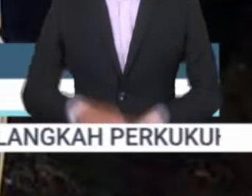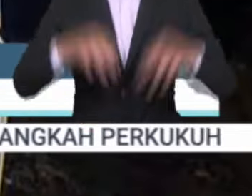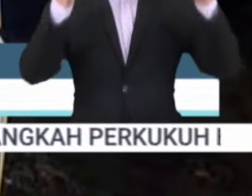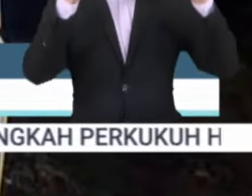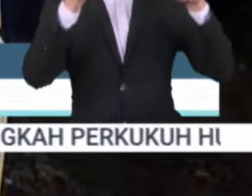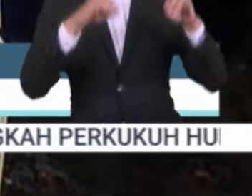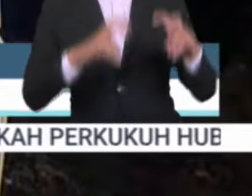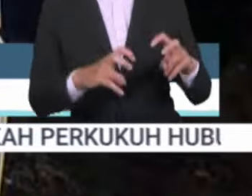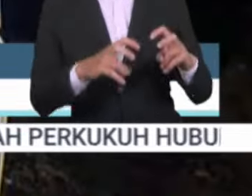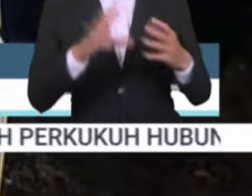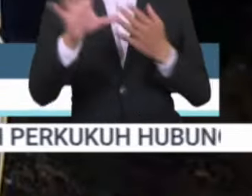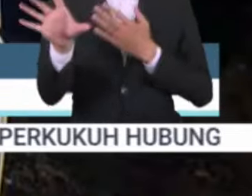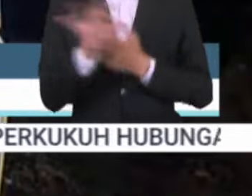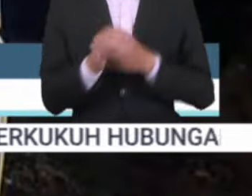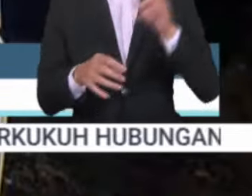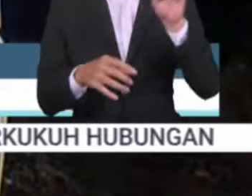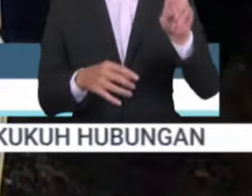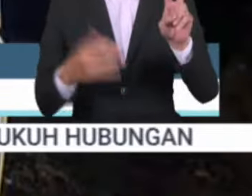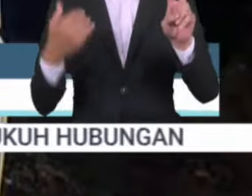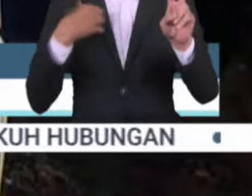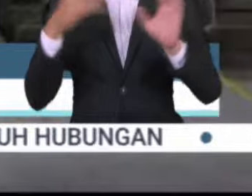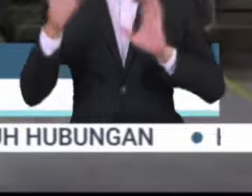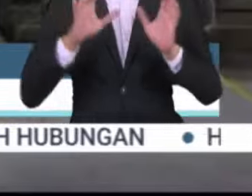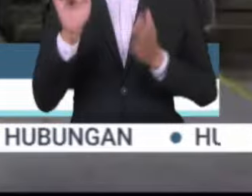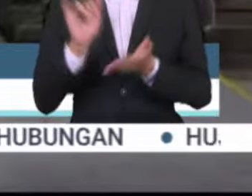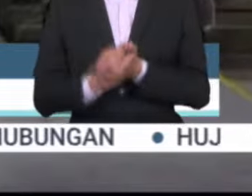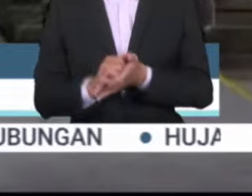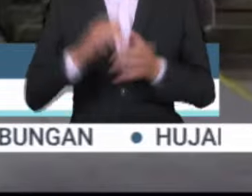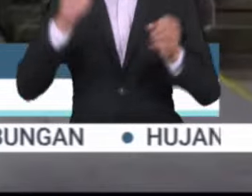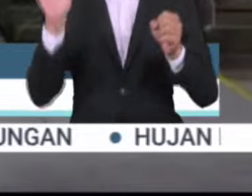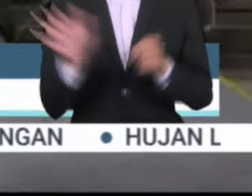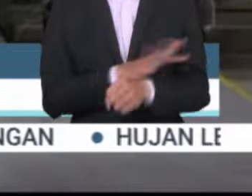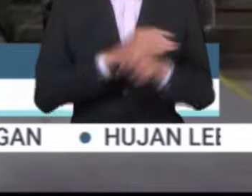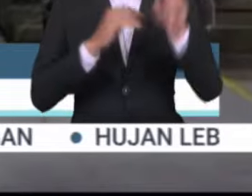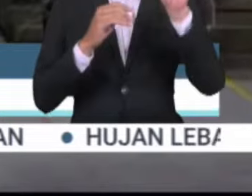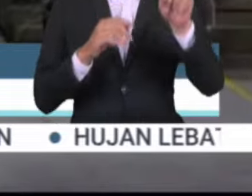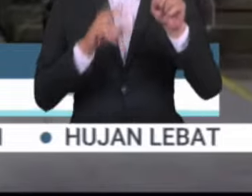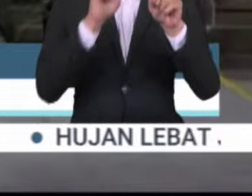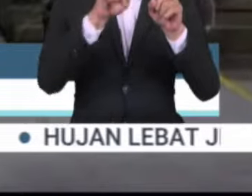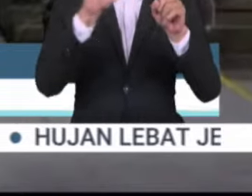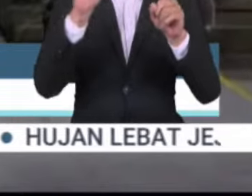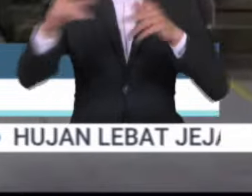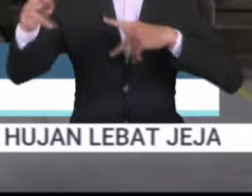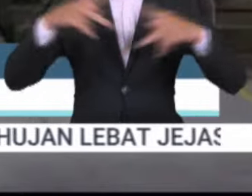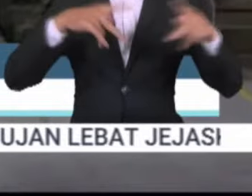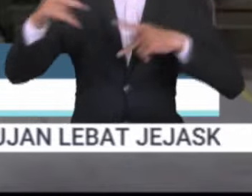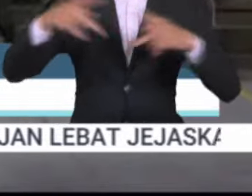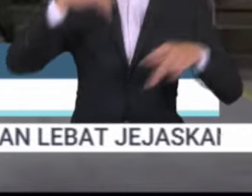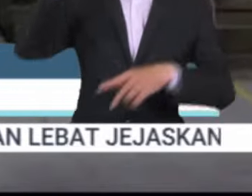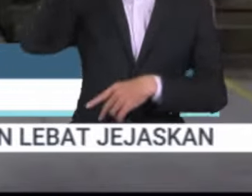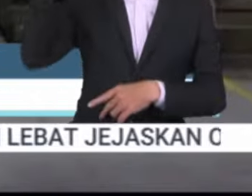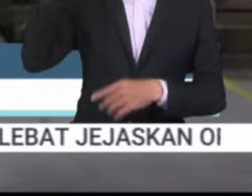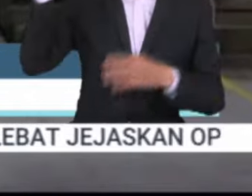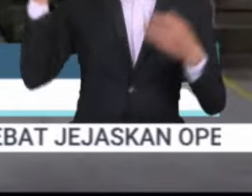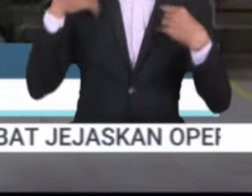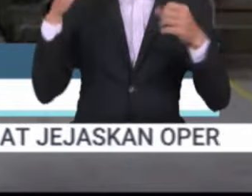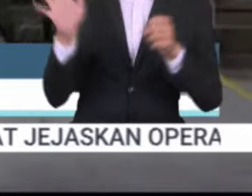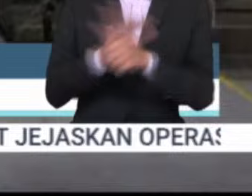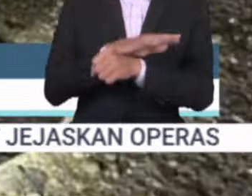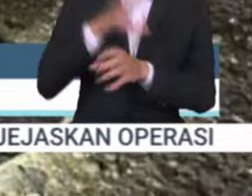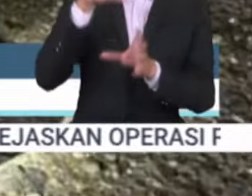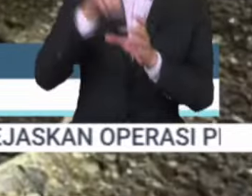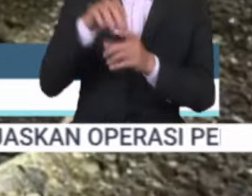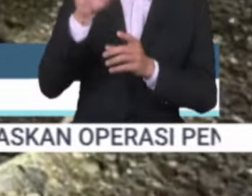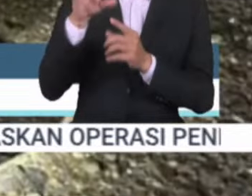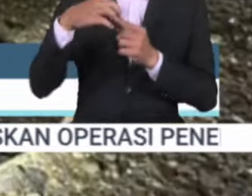Hasil pemeriksaan mendapati 2 dari 3 kenderaan tersebut dipenuhi dengan muatan 120 buah plastik hitam yang